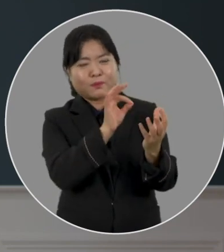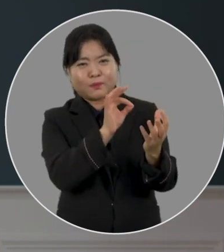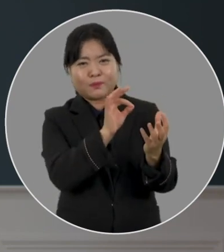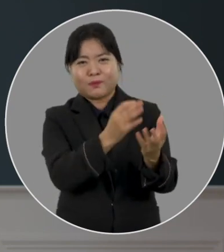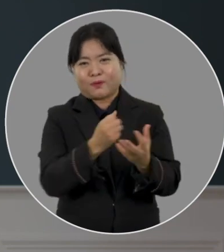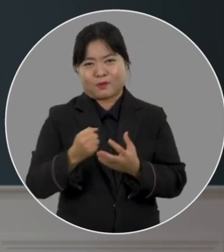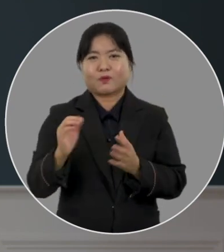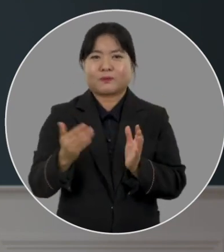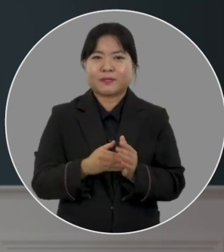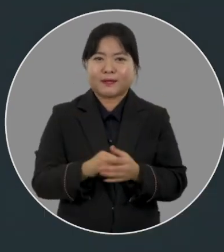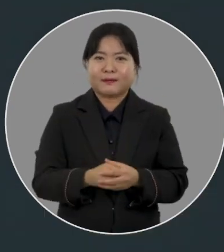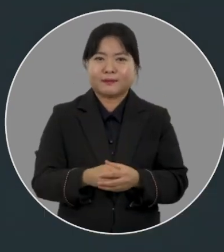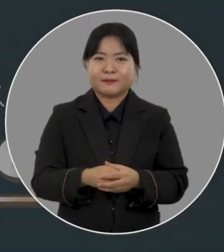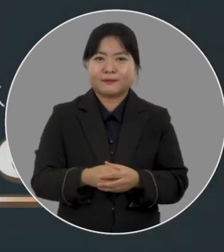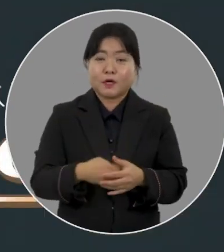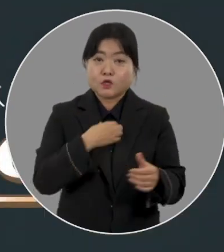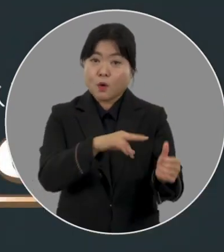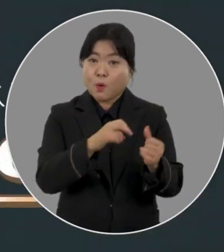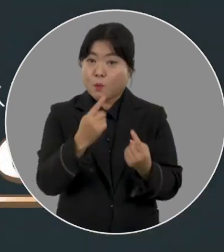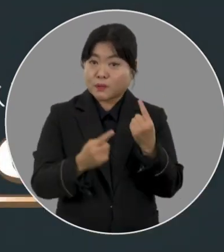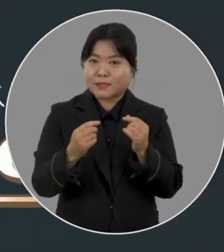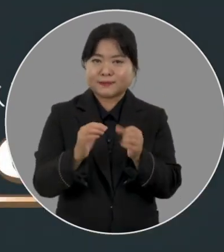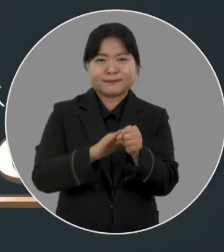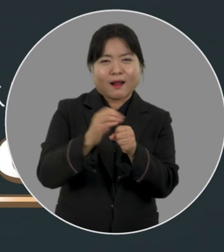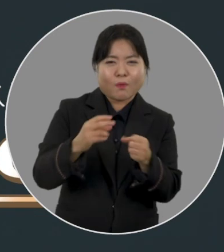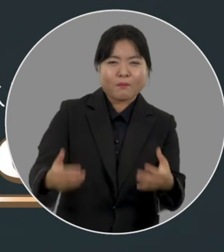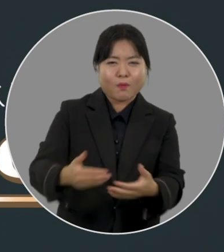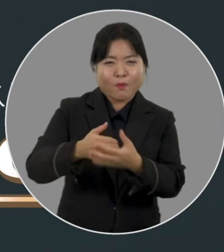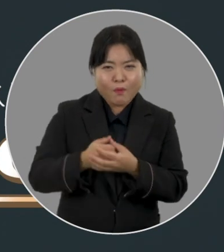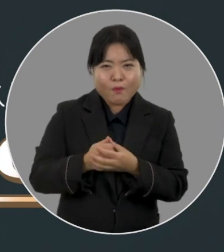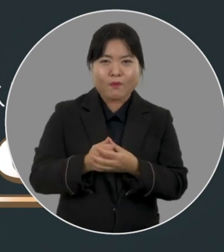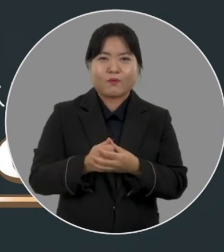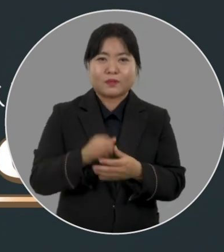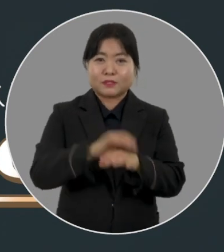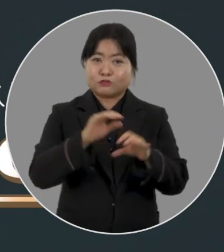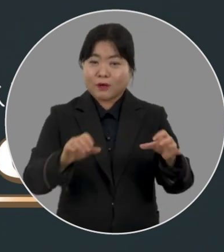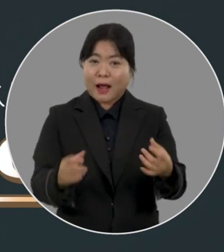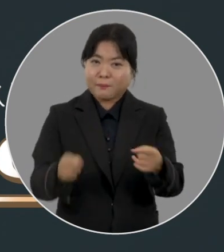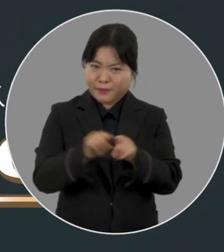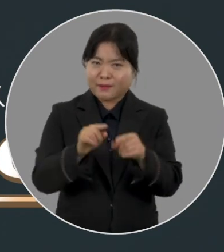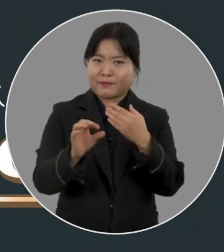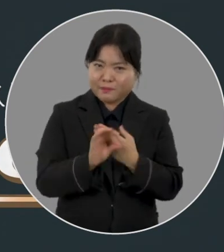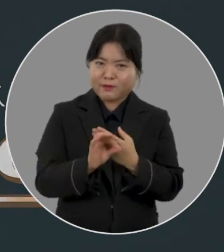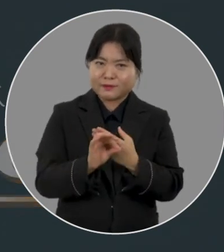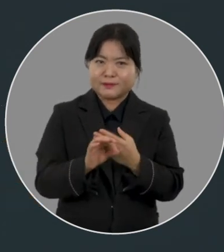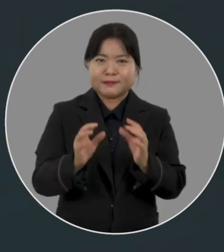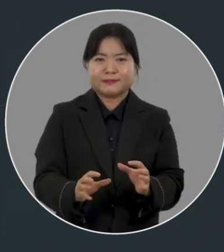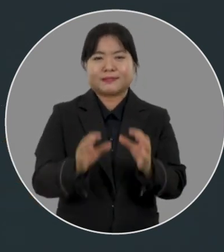튤립으로부터 얻게 되는 겁니다. 혐오보다는 사랑과 포용으로 이웃과 함께